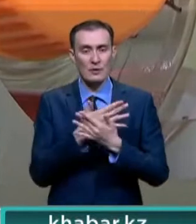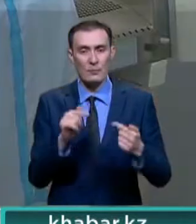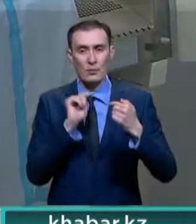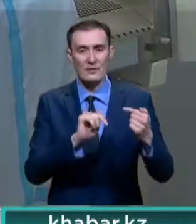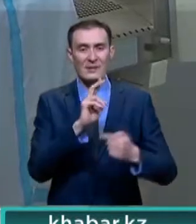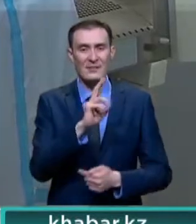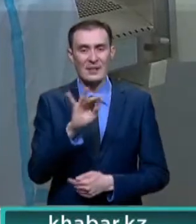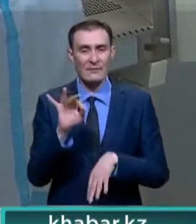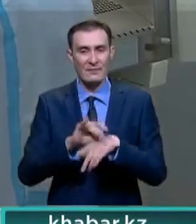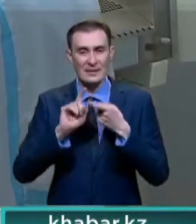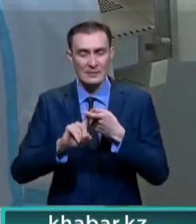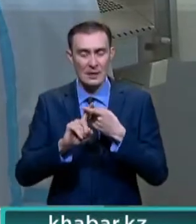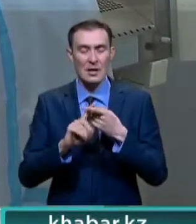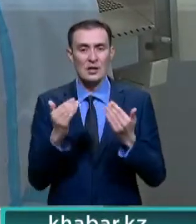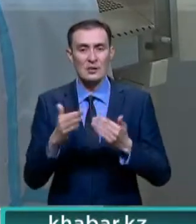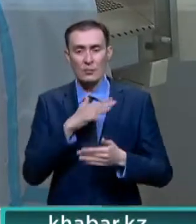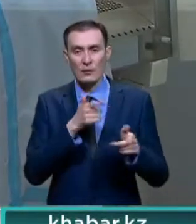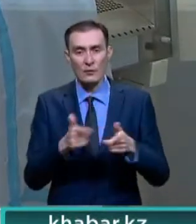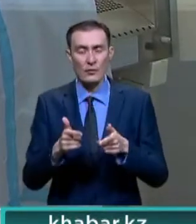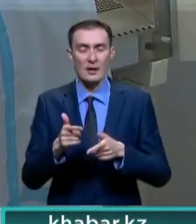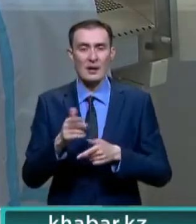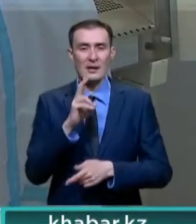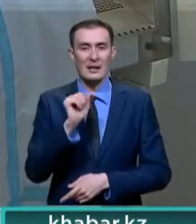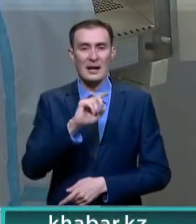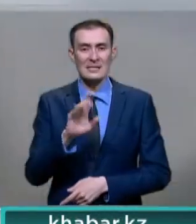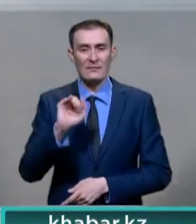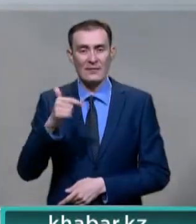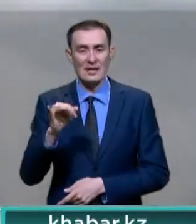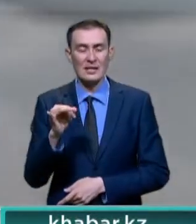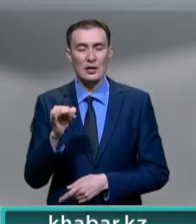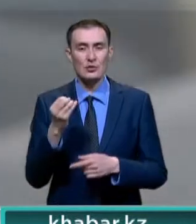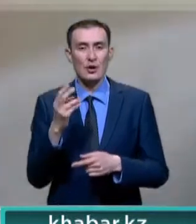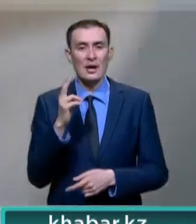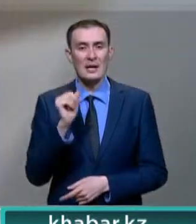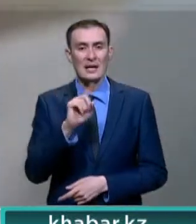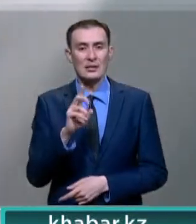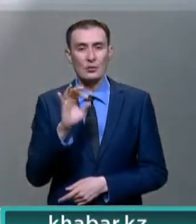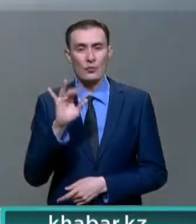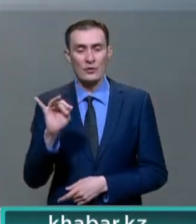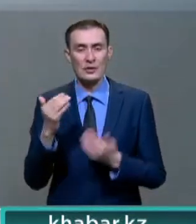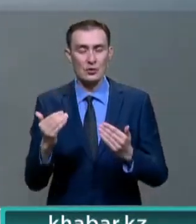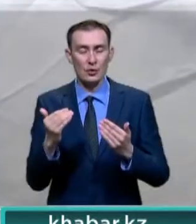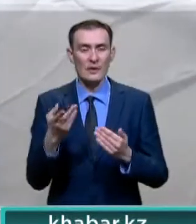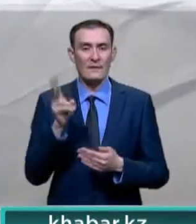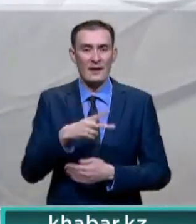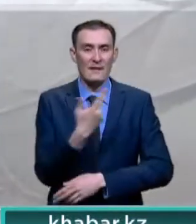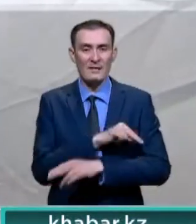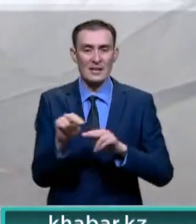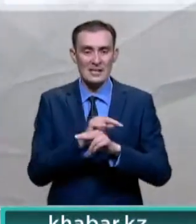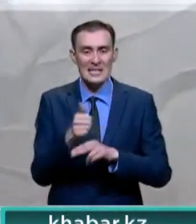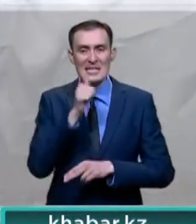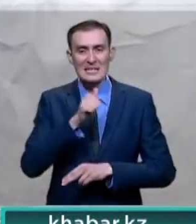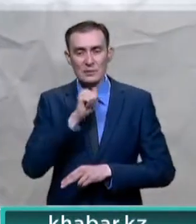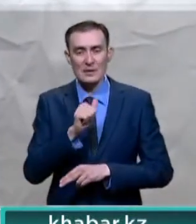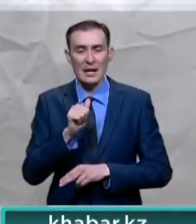антиковидных вакцин. В наибольшей степени готовности находится инактивированная «КазВак» и субъединичная «КазКовПи». Еще 2 векторные вакцины сейчас